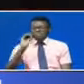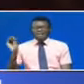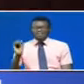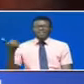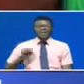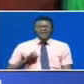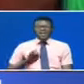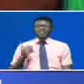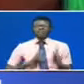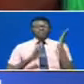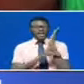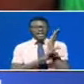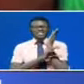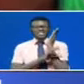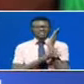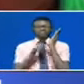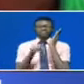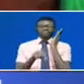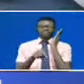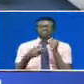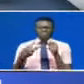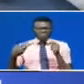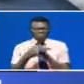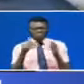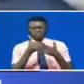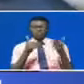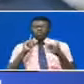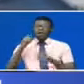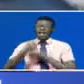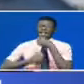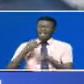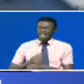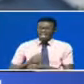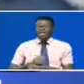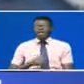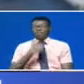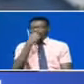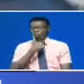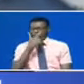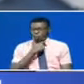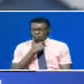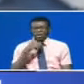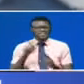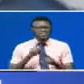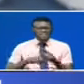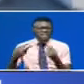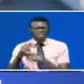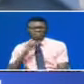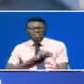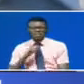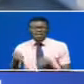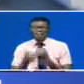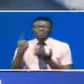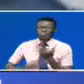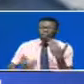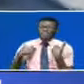nchini hapa ukeketwa kabla ya kutimiza mwaka mmoja. Na kinachojadiliwa hapa ni pamoja na madhara ya ukeketaji. Pia